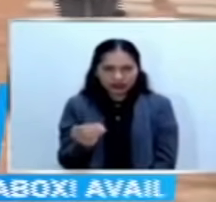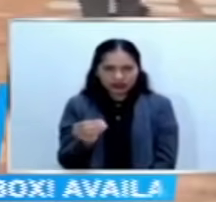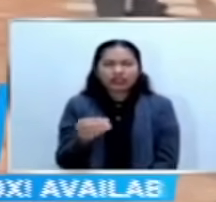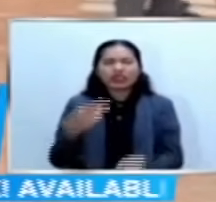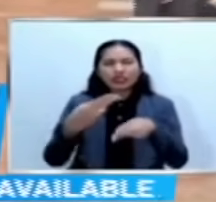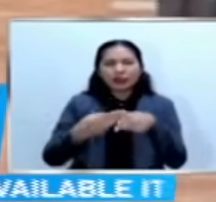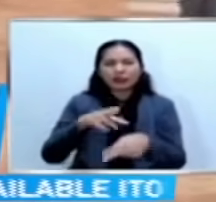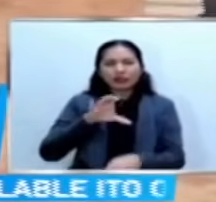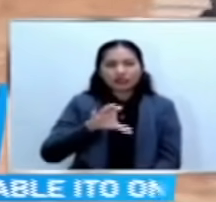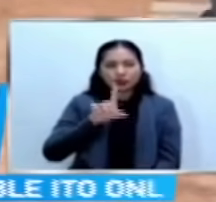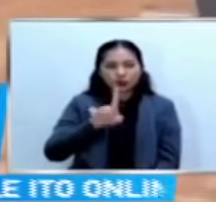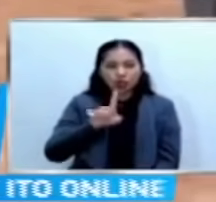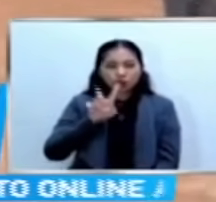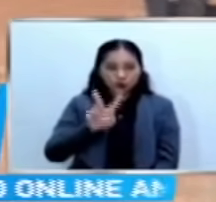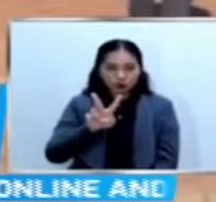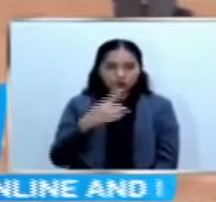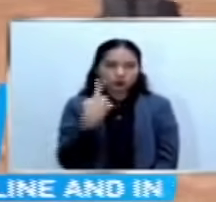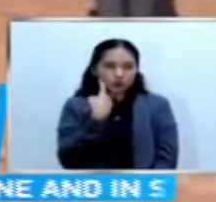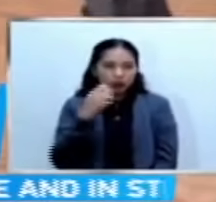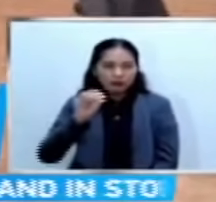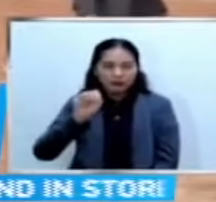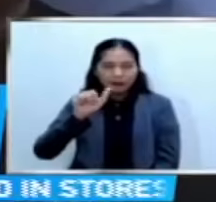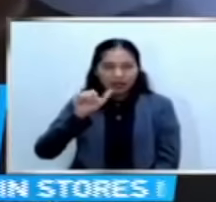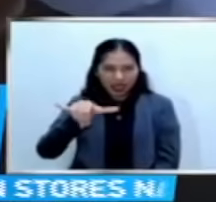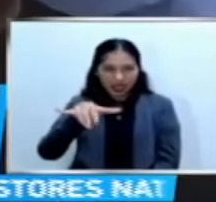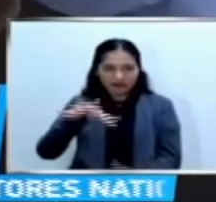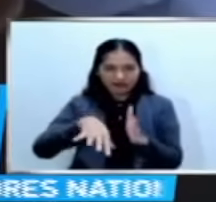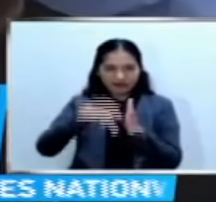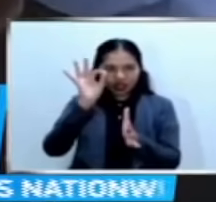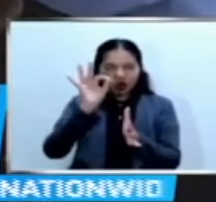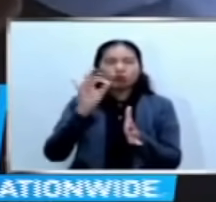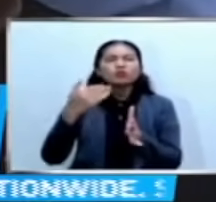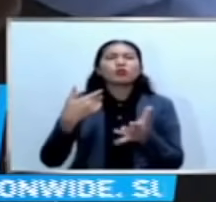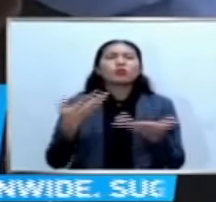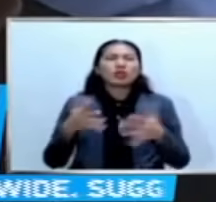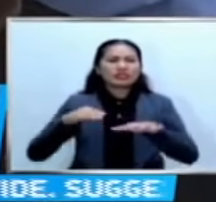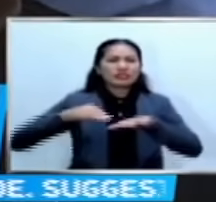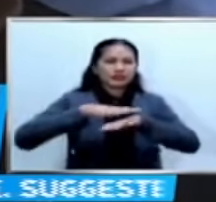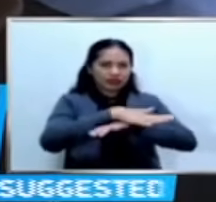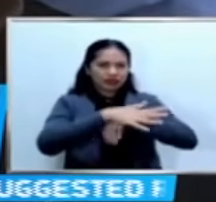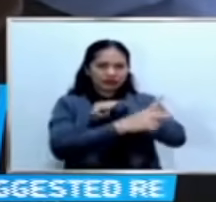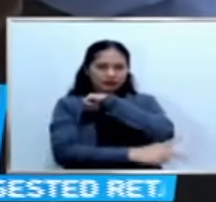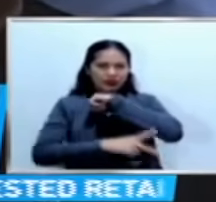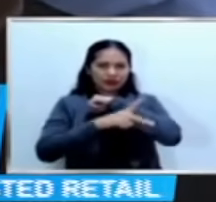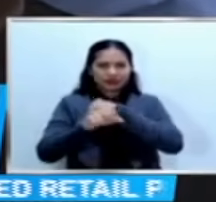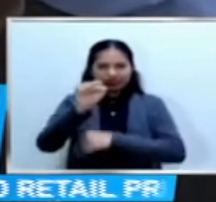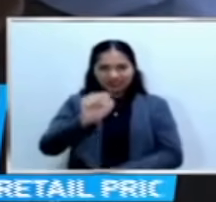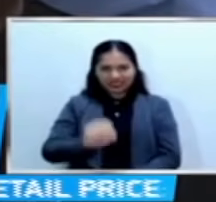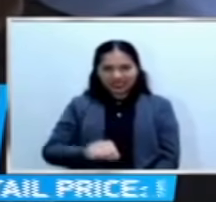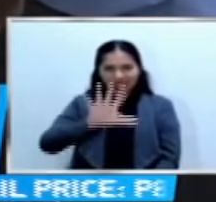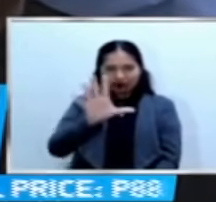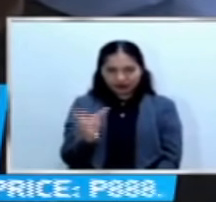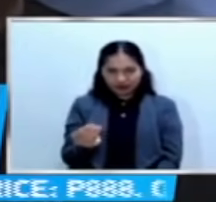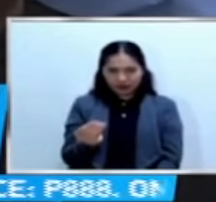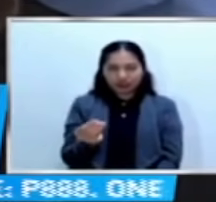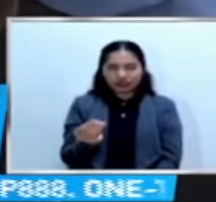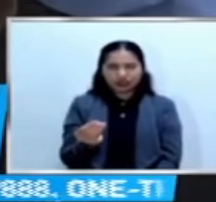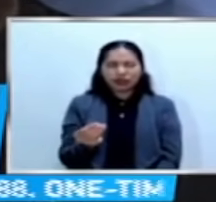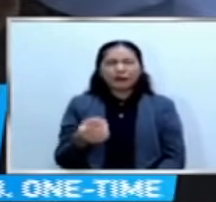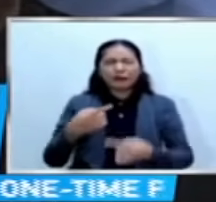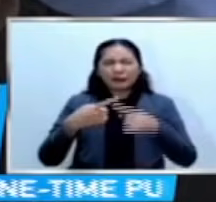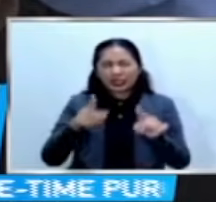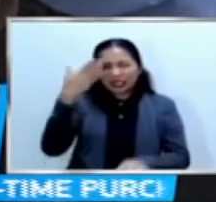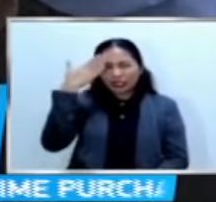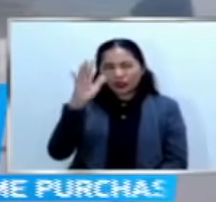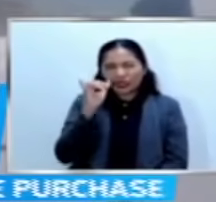Mayo. Kumalat na raw yan sa ilang probinsya sa South Africa at 7 pang bansa. Hindi pa malinaw kung mas mabilis bilang bang